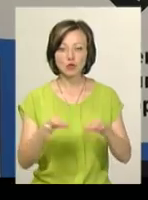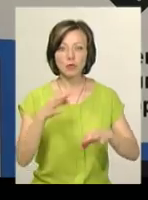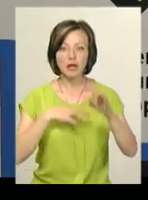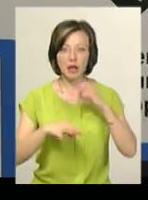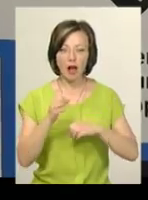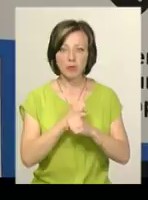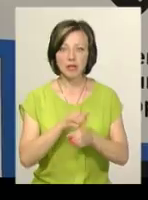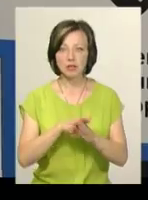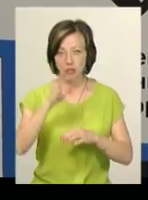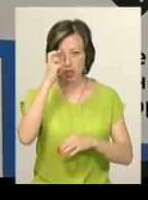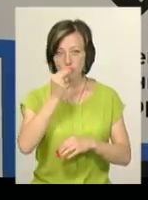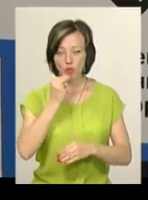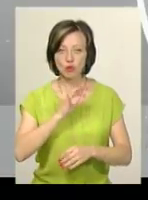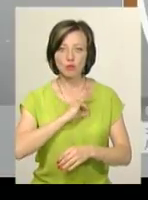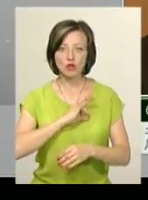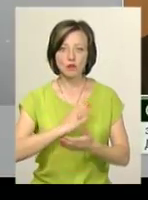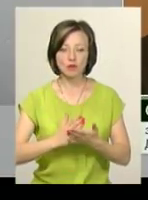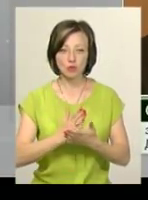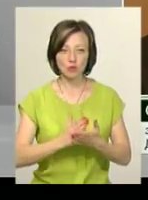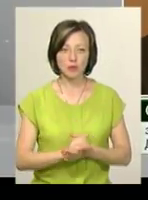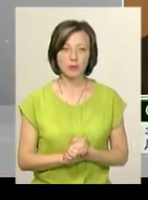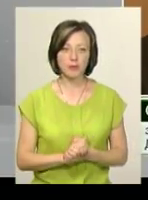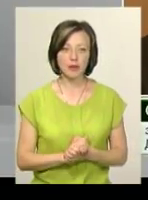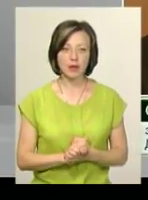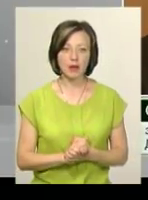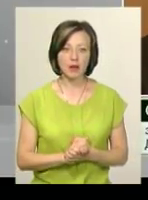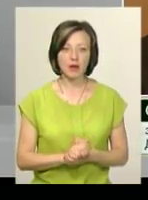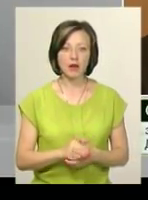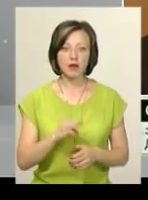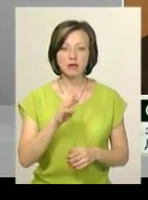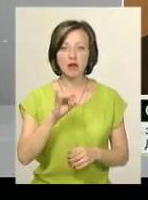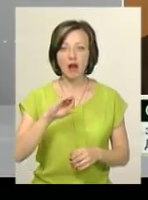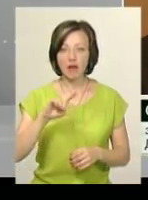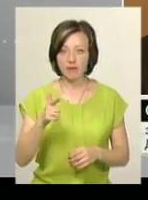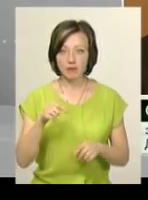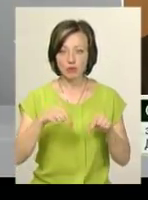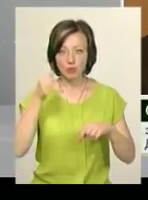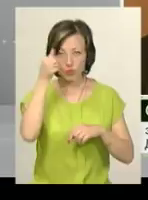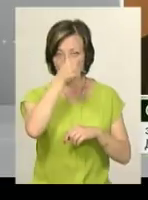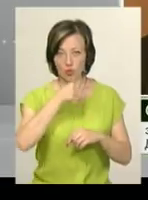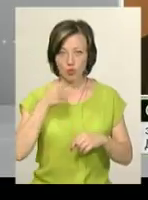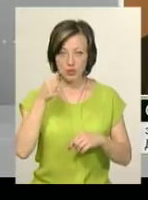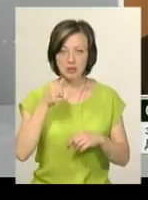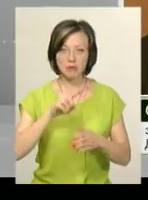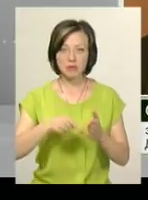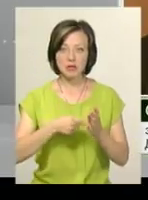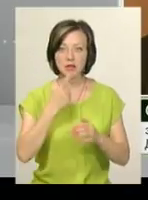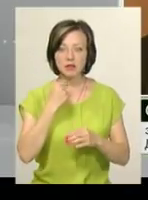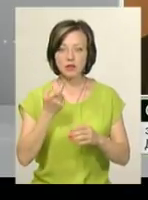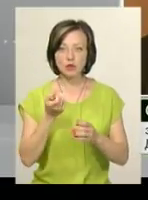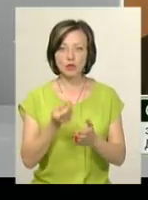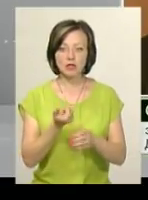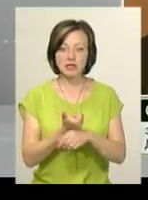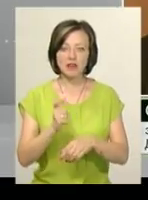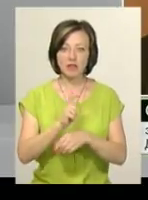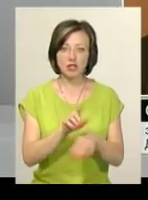області здійснює Держпродспоживслужба. В травні поточного року суб'єкти господарювання, які здійснює свою діяльність у місті Красилові, завищив